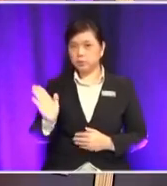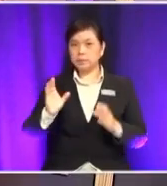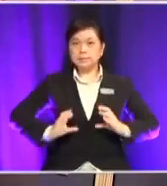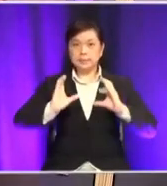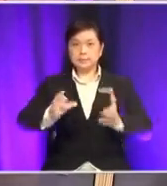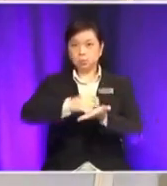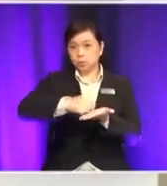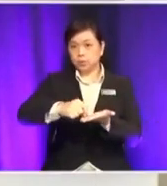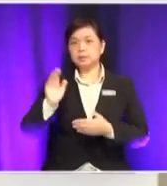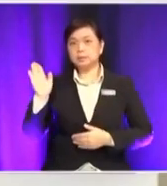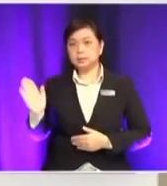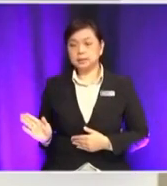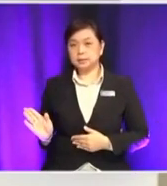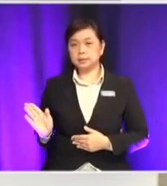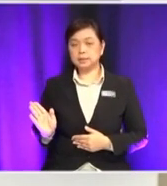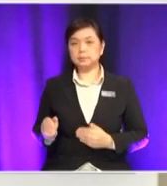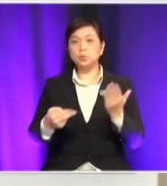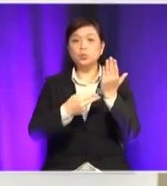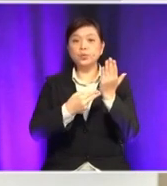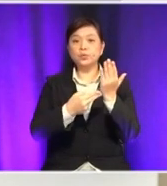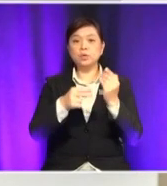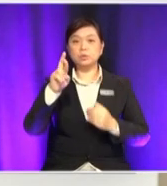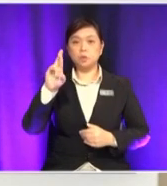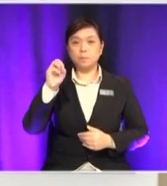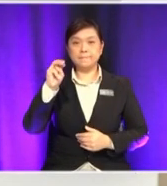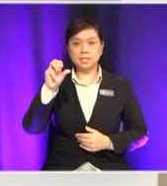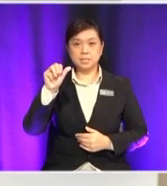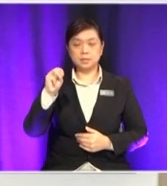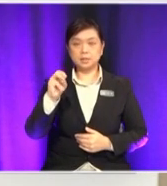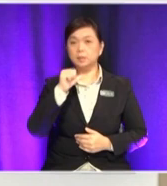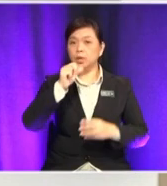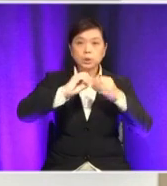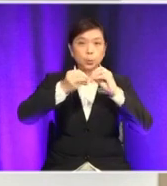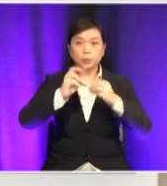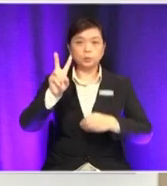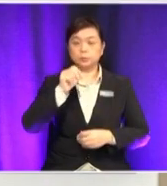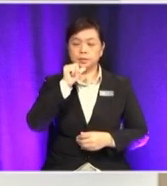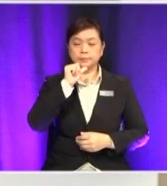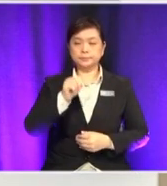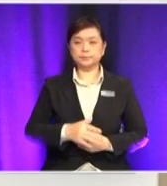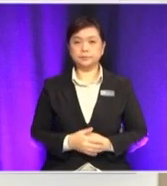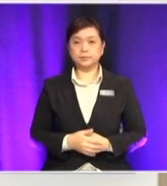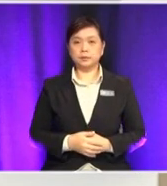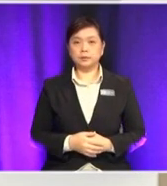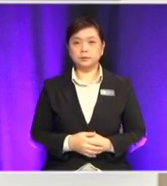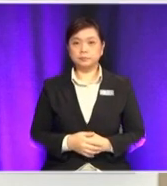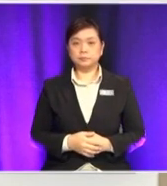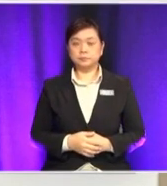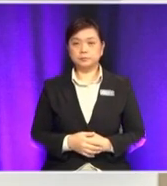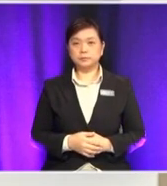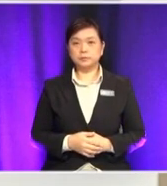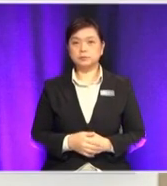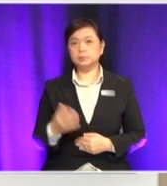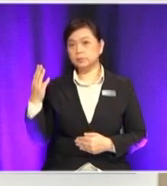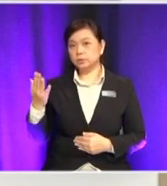haruslah ditulis dalam huruf romad Oke hero kita dimai untuk meiosis adalah ini dia Kromosom